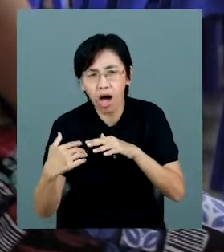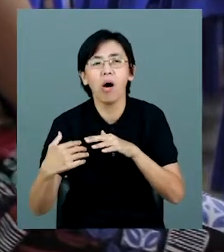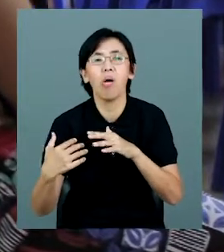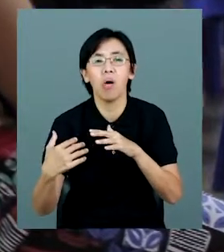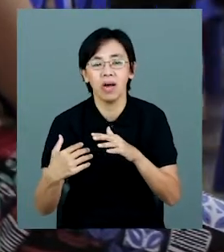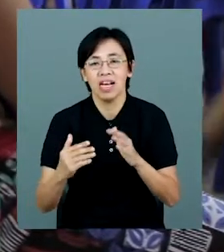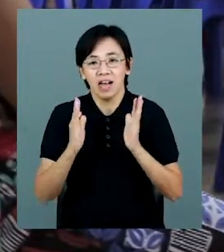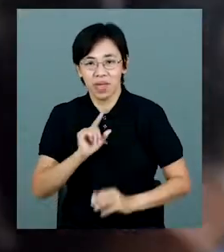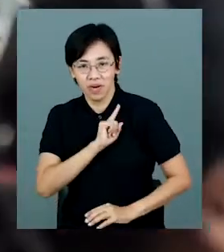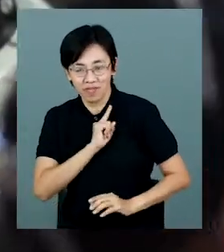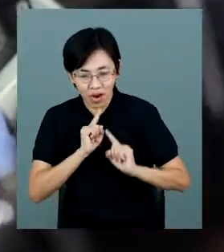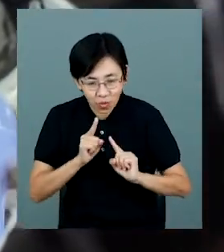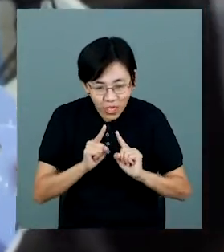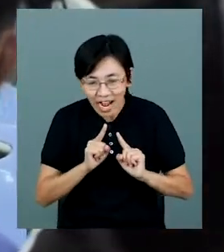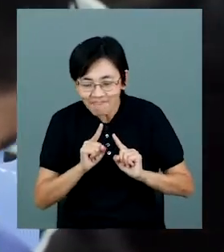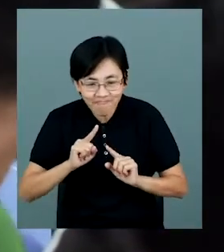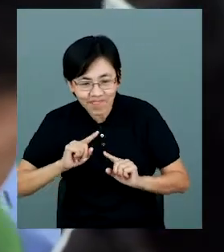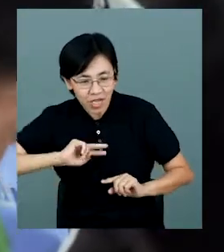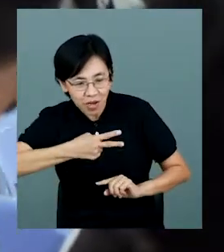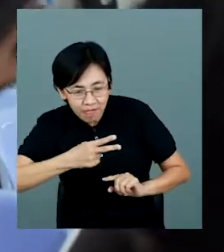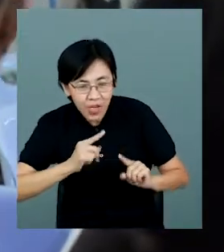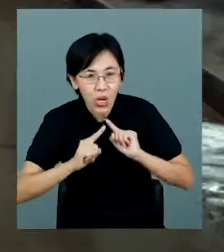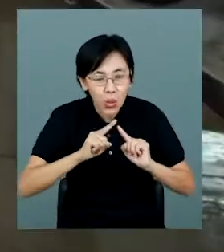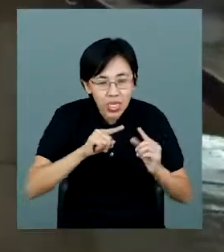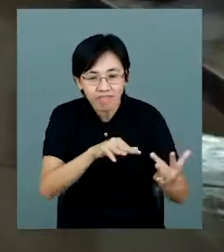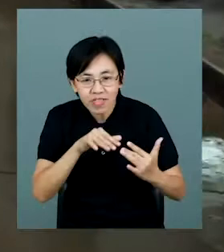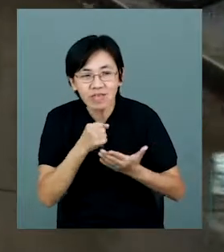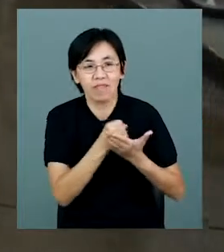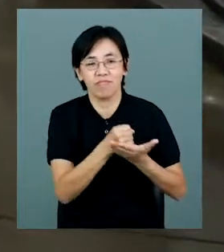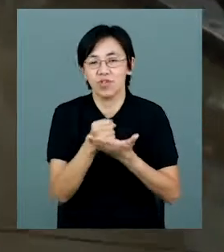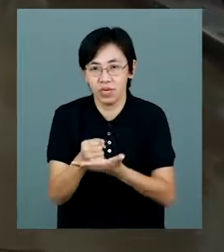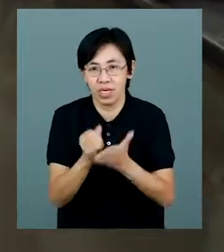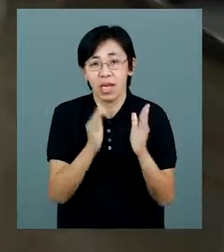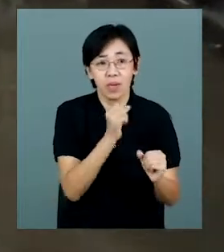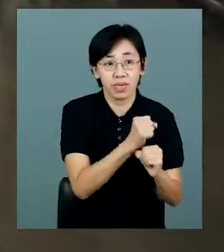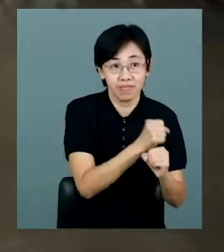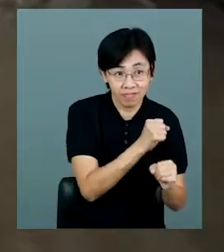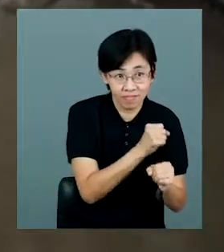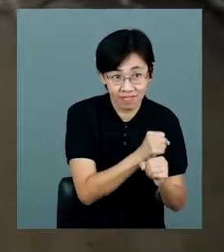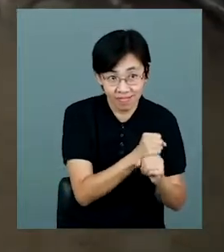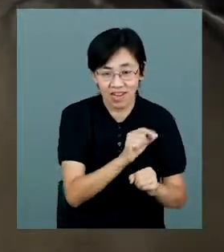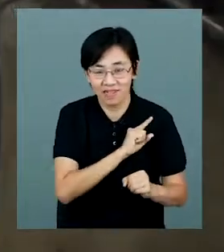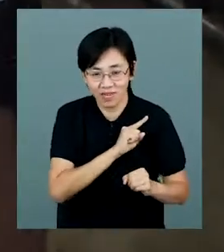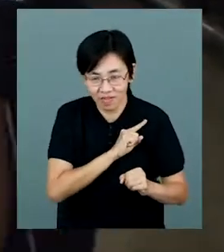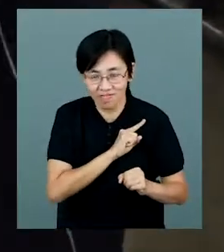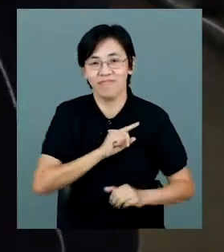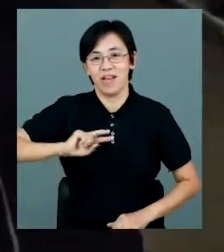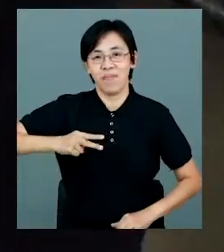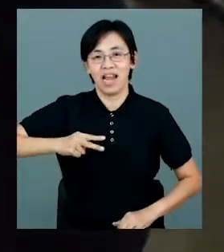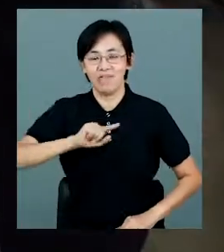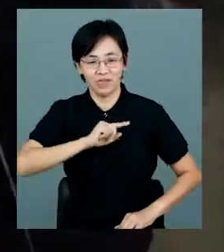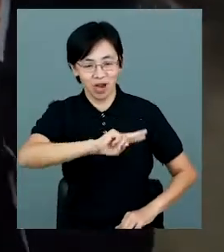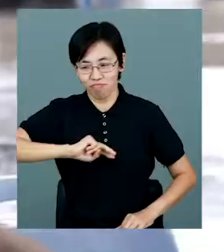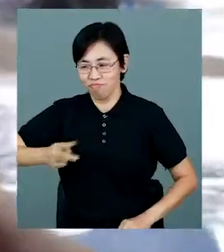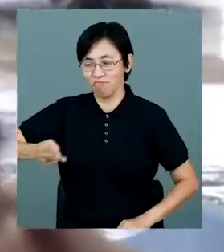ที่คอยทำหน้าที่ดังนั้นเวลาลงมาพื้นที่ก็จะลงมาคู่กันนะครับมีเจ้าหน้าที่แล้วก็จะมีคนที่ทำหน้าที่เป็นล่ามคอยแป